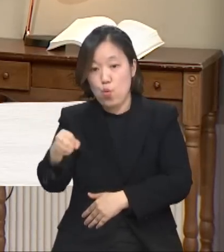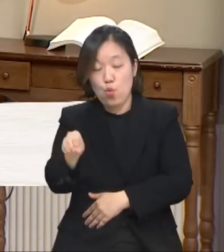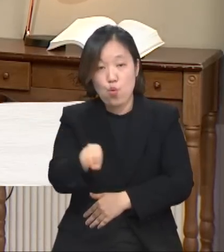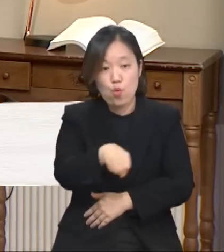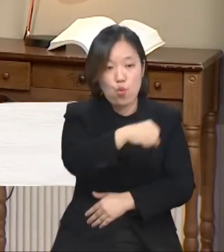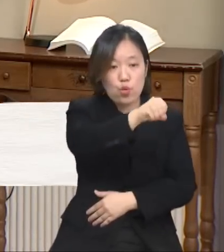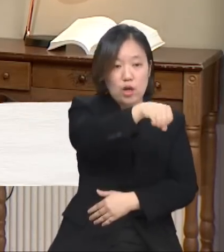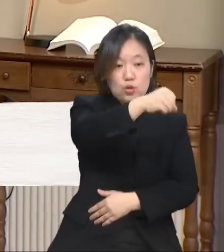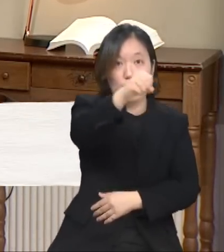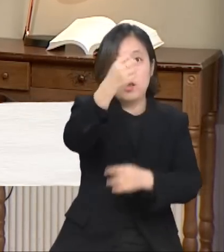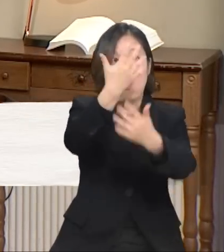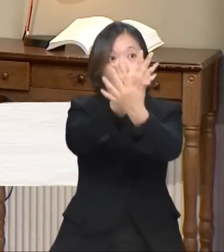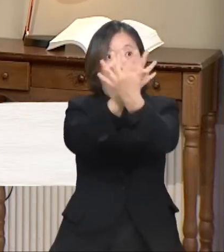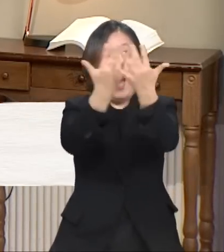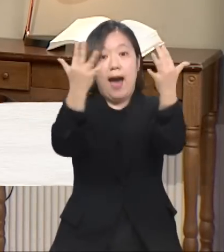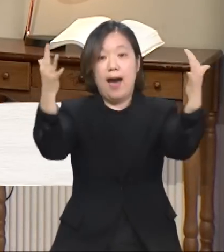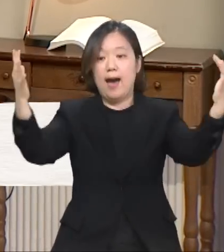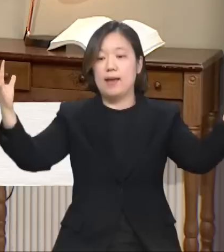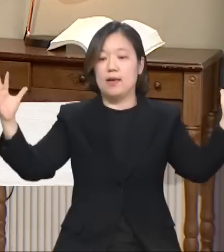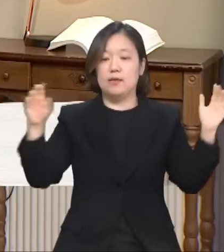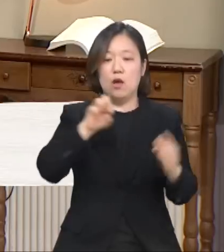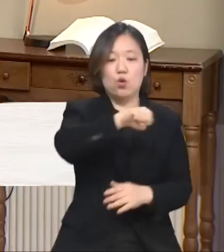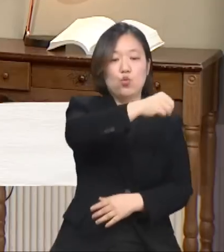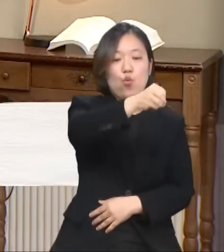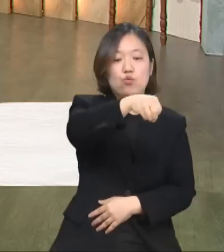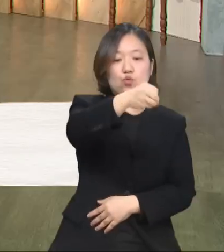동물 형상이 나타났습니다 오